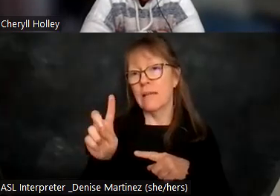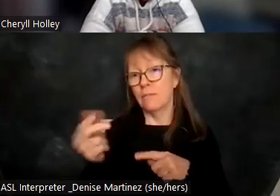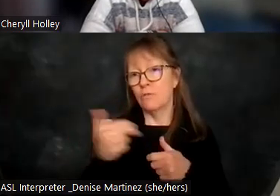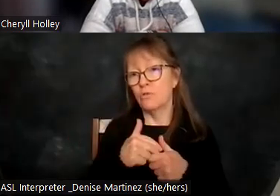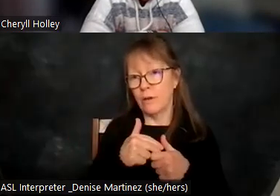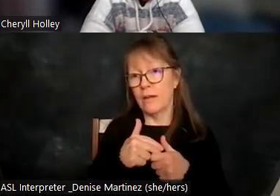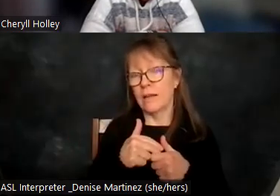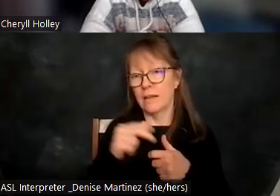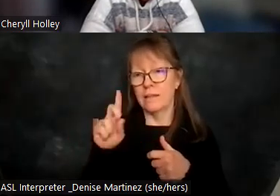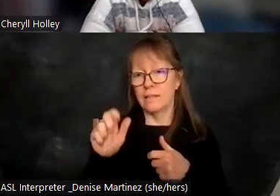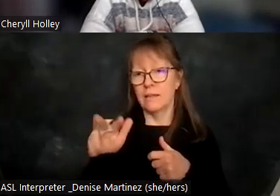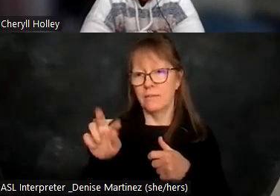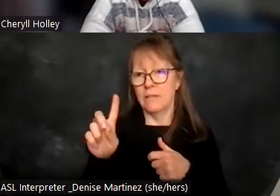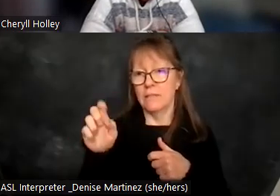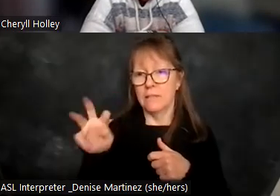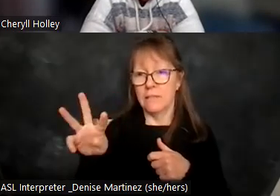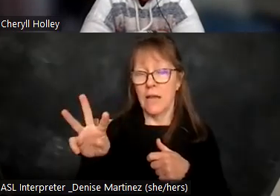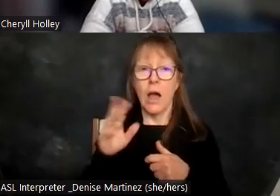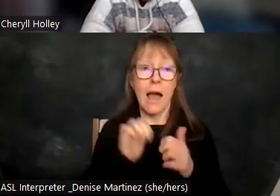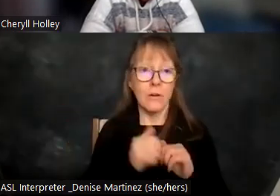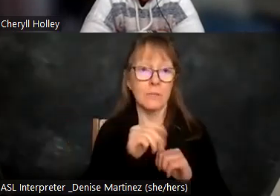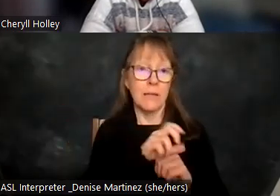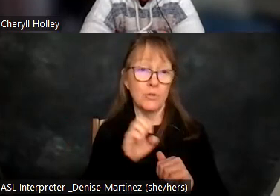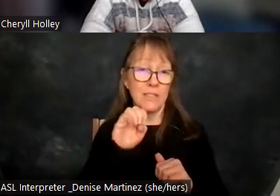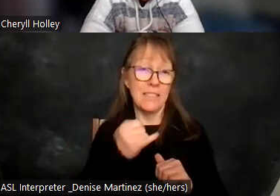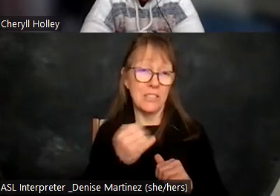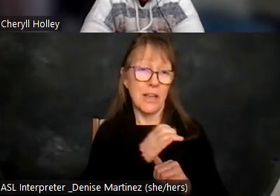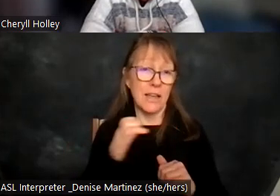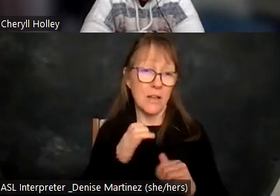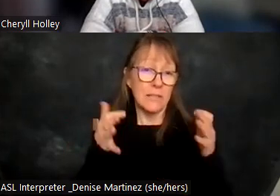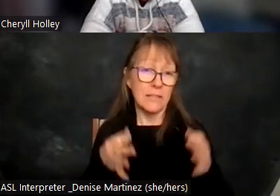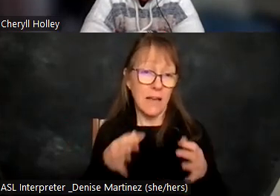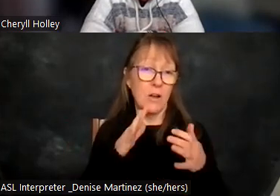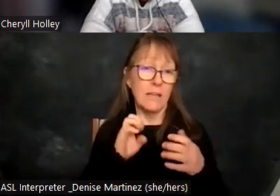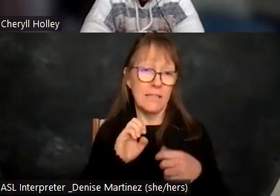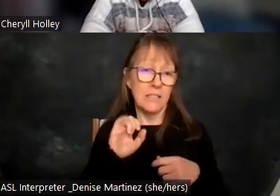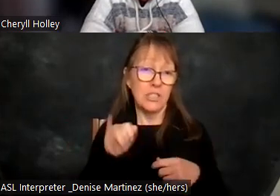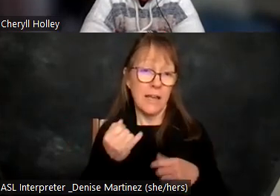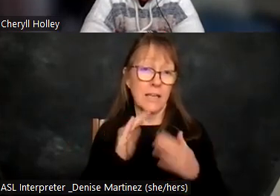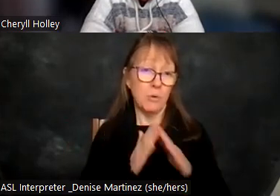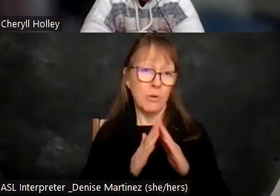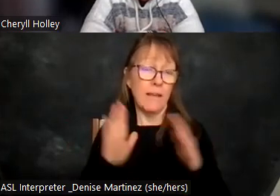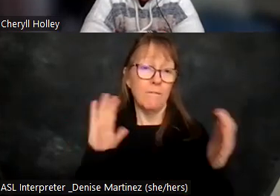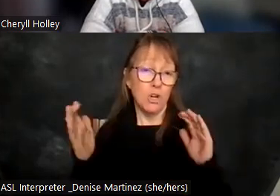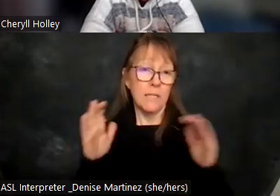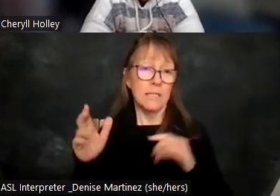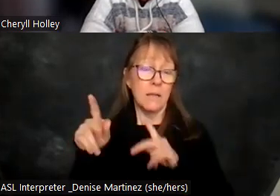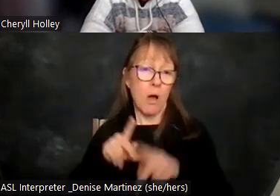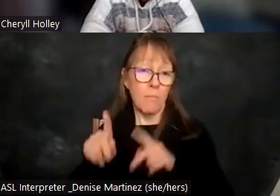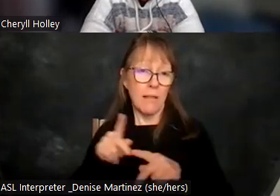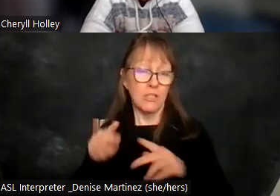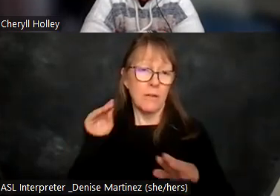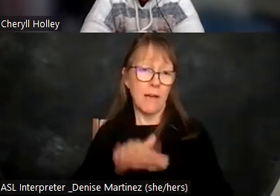que vous How posez does vous the venez encore. Massachusetts Qui EJ j'aime Massachusetts Council IG decide on conseil EJ là, communities capable décider versus avec EJ communauté IG populations that are avec affected by IG